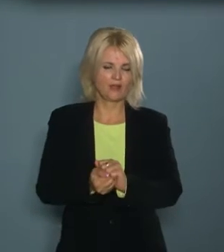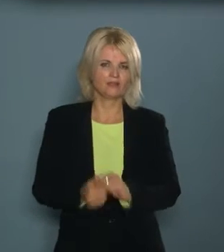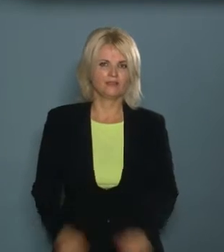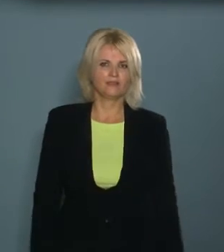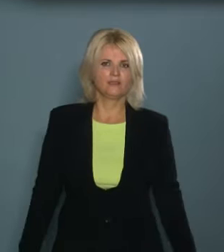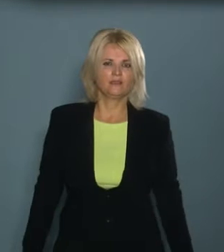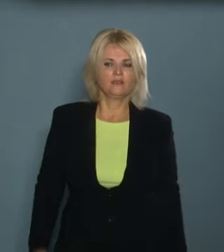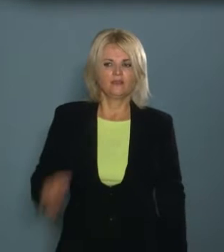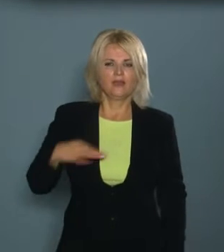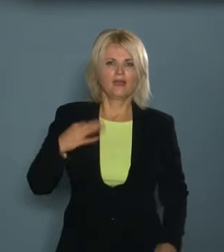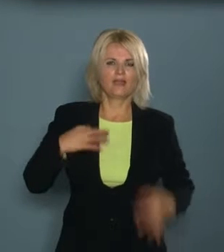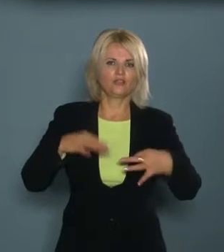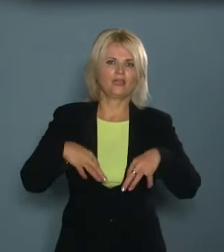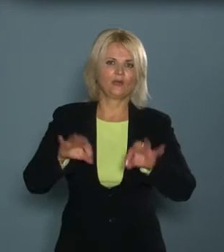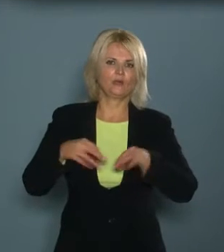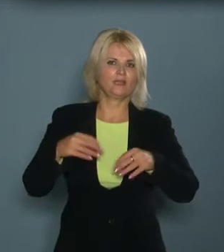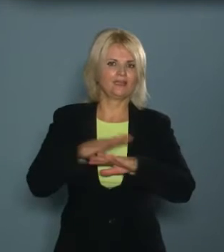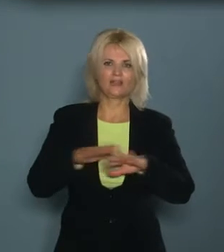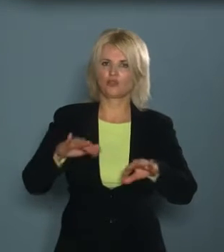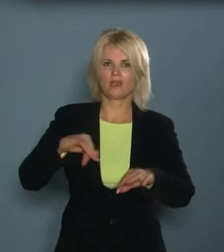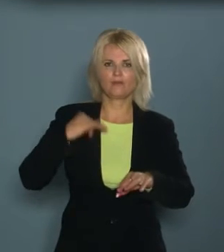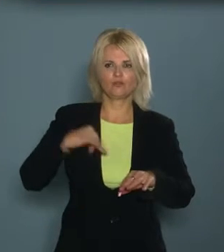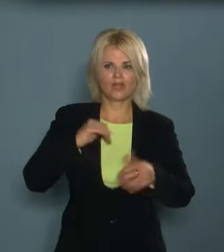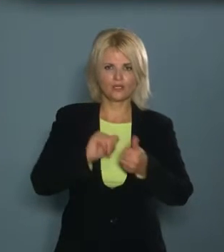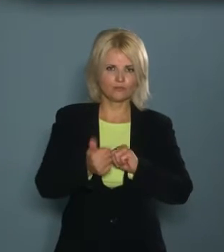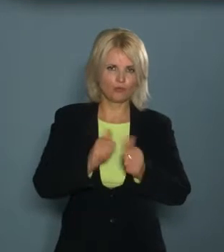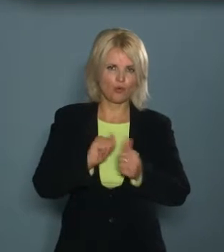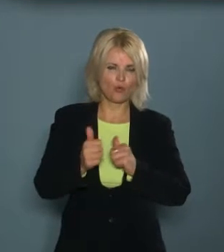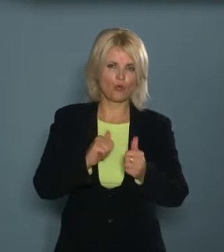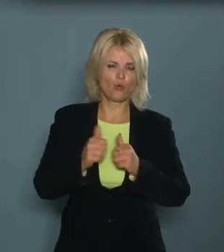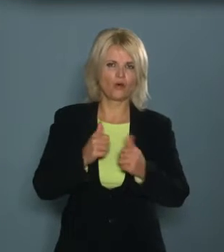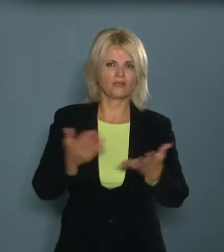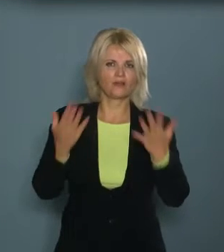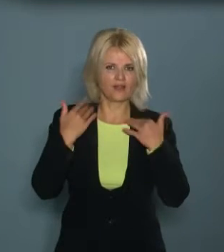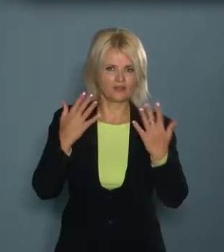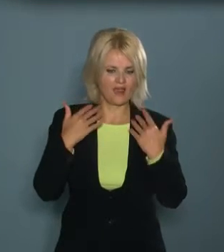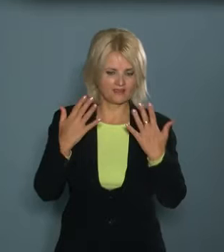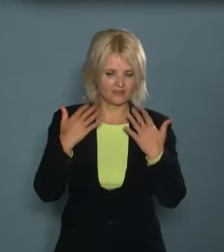módosítani, hogy az egészségügyi, ne csak ifjúsági sport, rekreációs